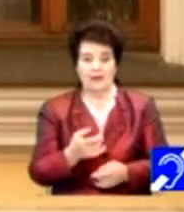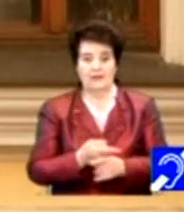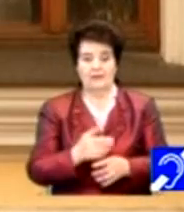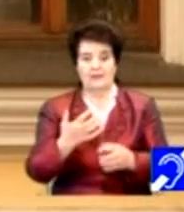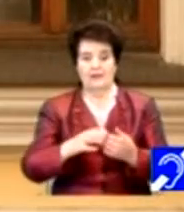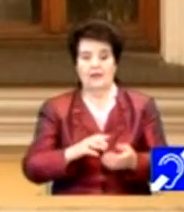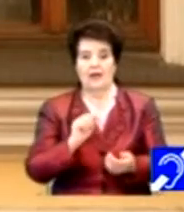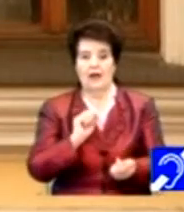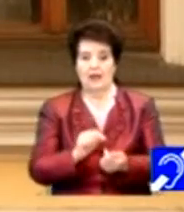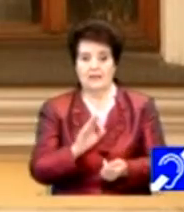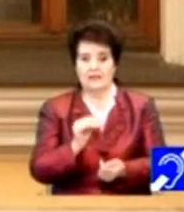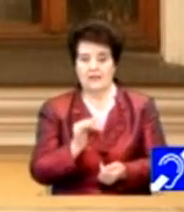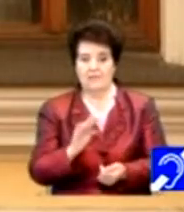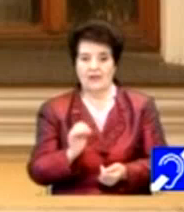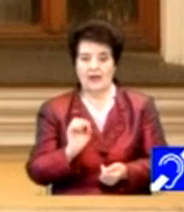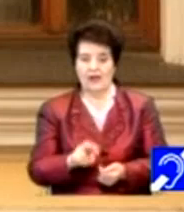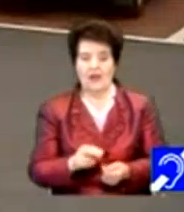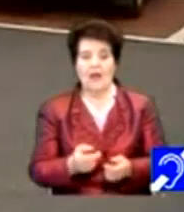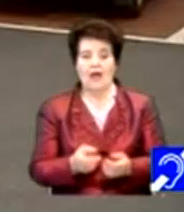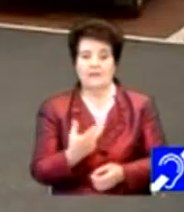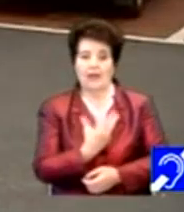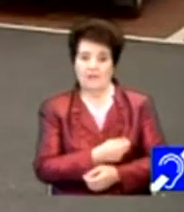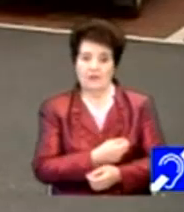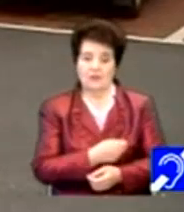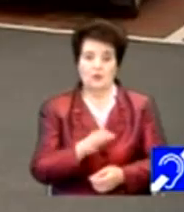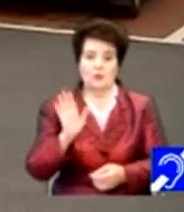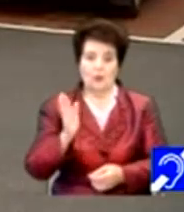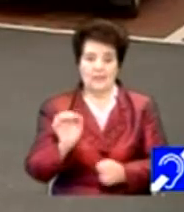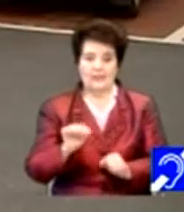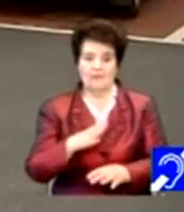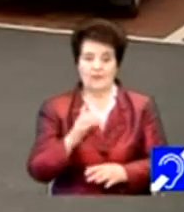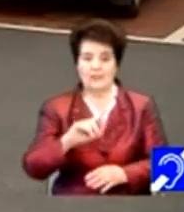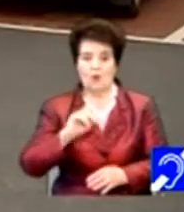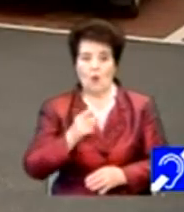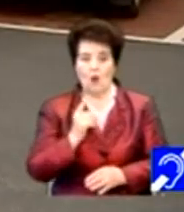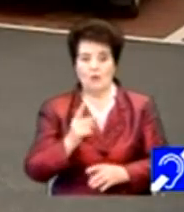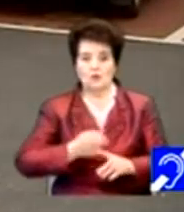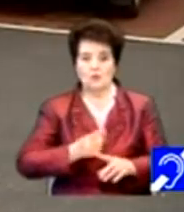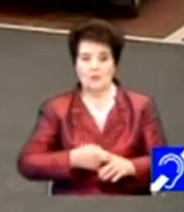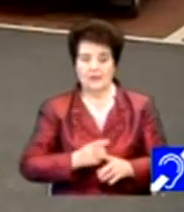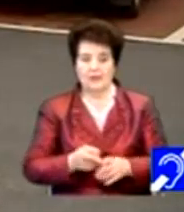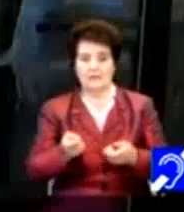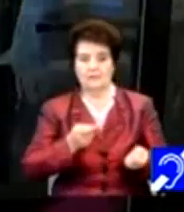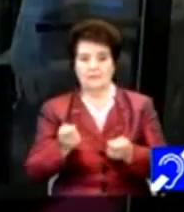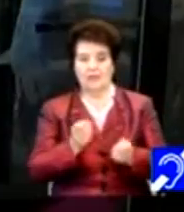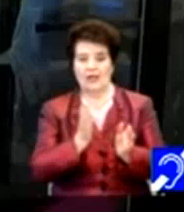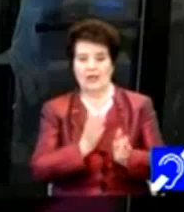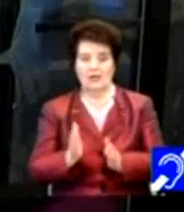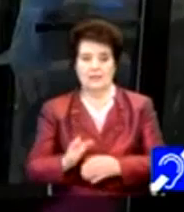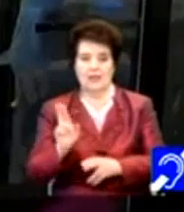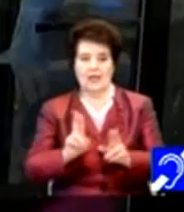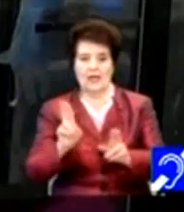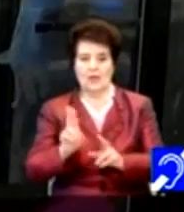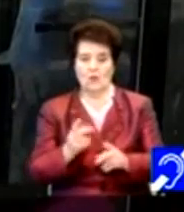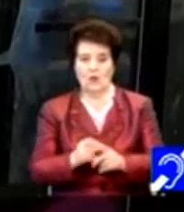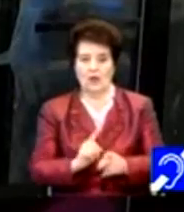remediu antiviral specific, iar vaccinul ar putea apărea peste un an și jumătate, de aceea nu ne rămâne decât să fim precauți și să respectăm acele reguli simple, dar